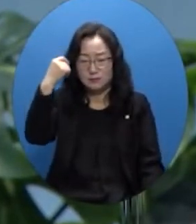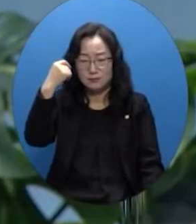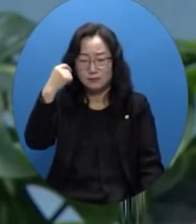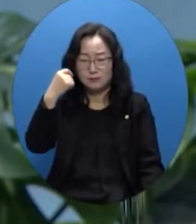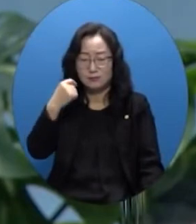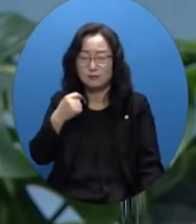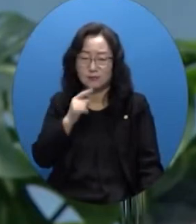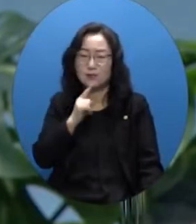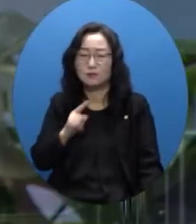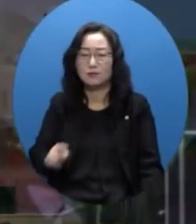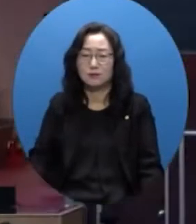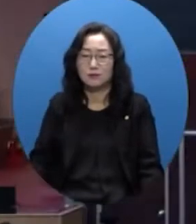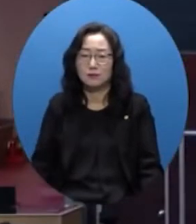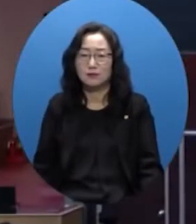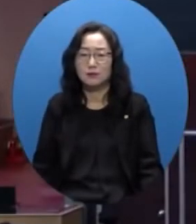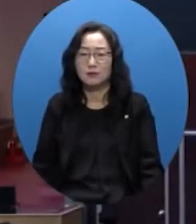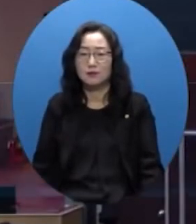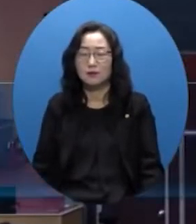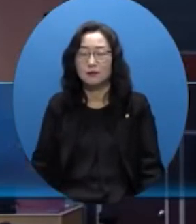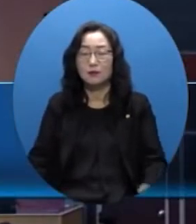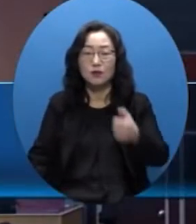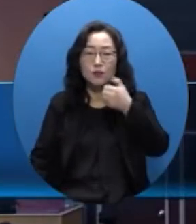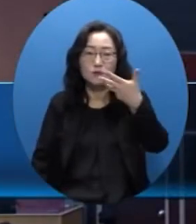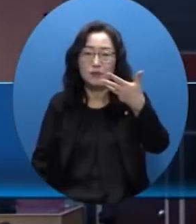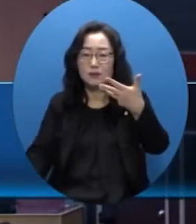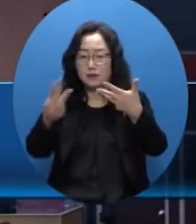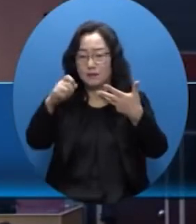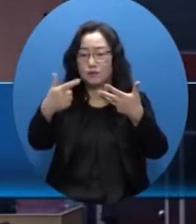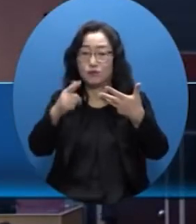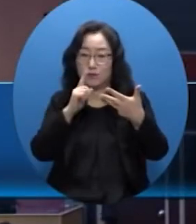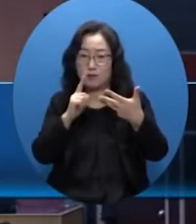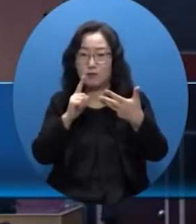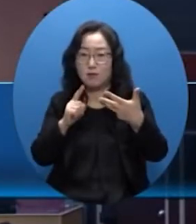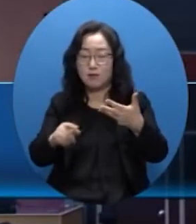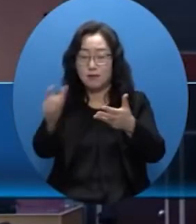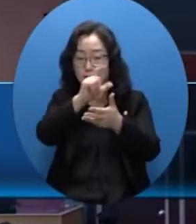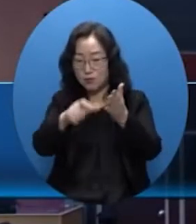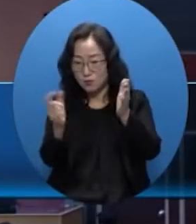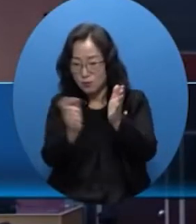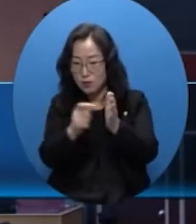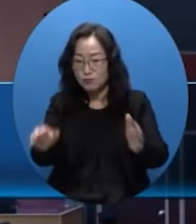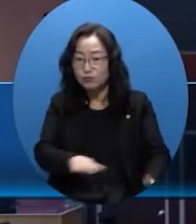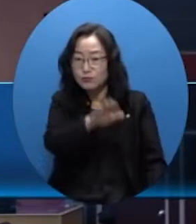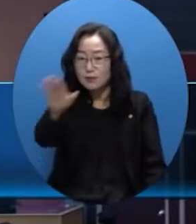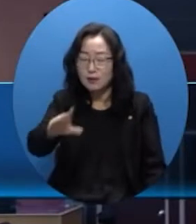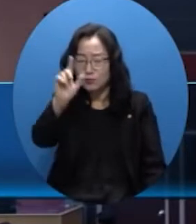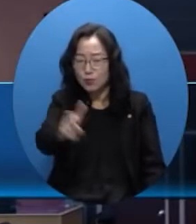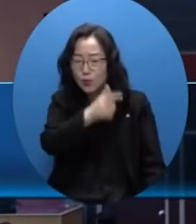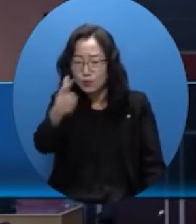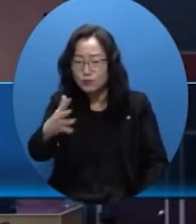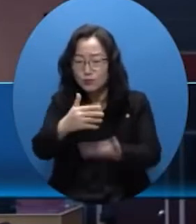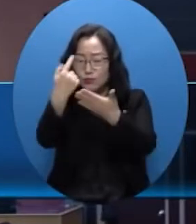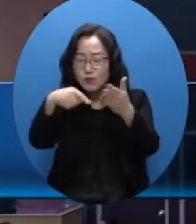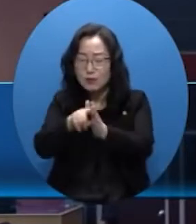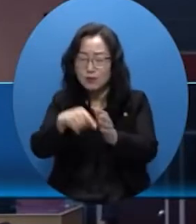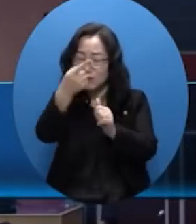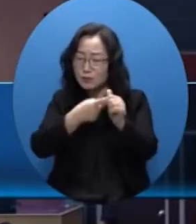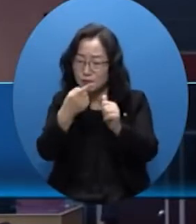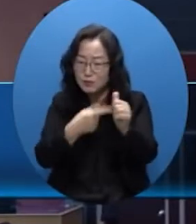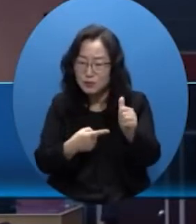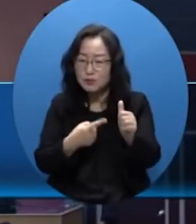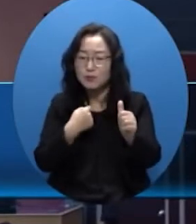말했습니다 로마서 8장 3 육전 입니다 기록된바 우리가 종일 주를 위하여 죽임을 당하게 되며